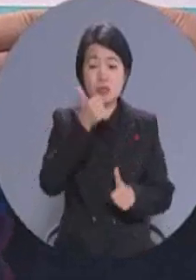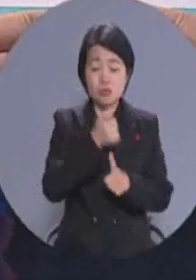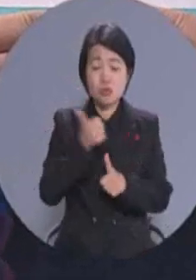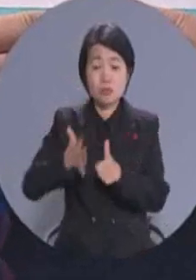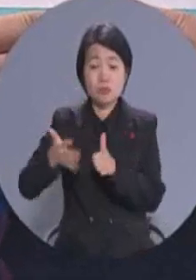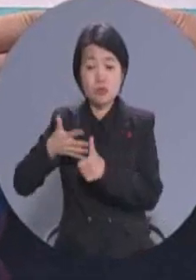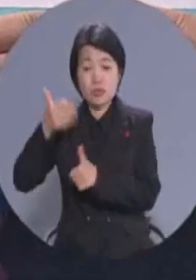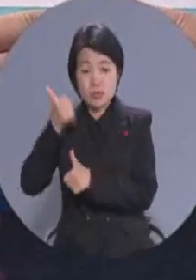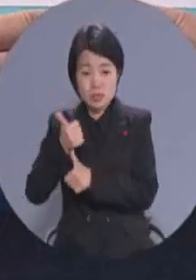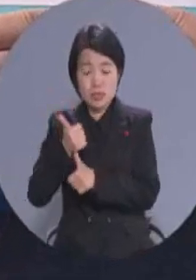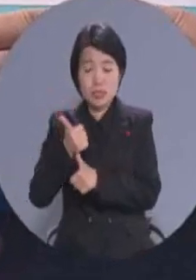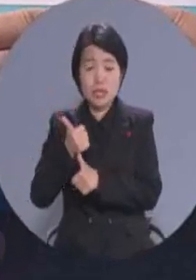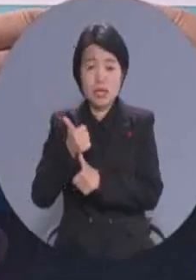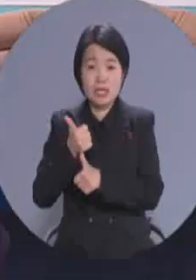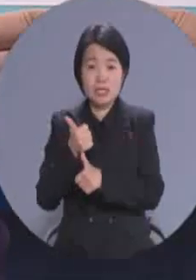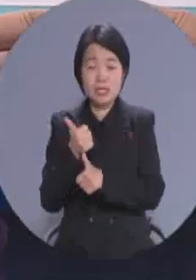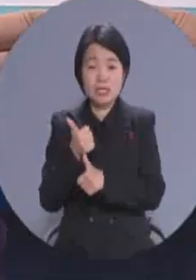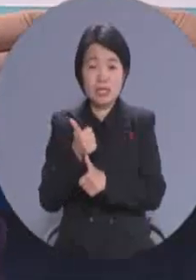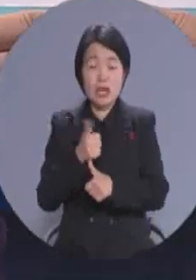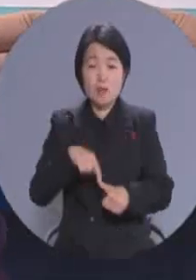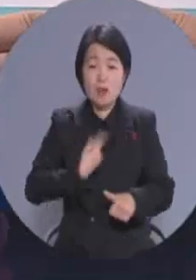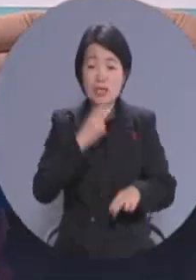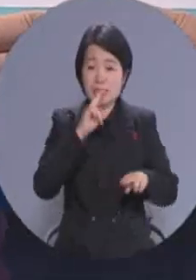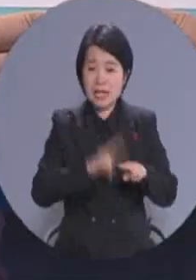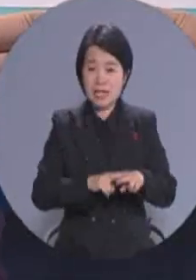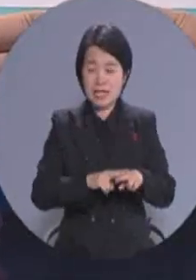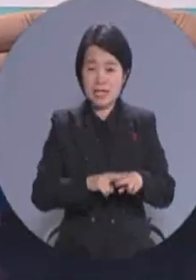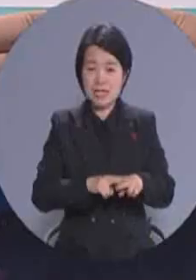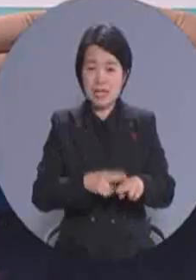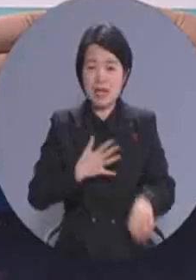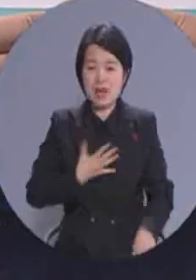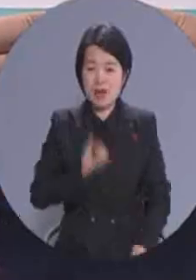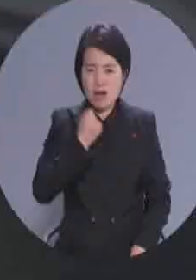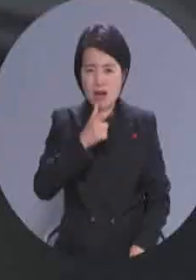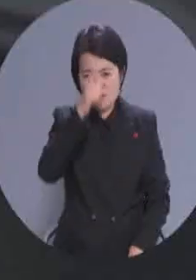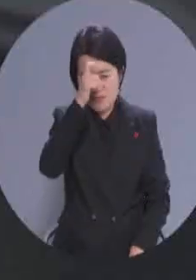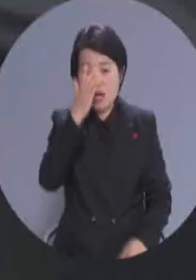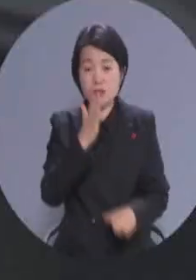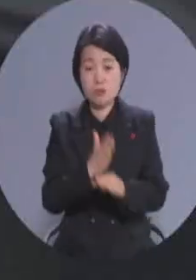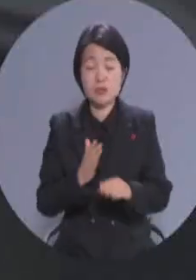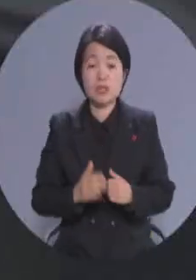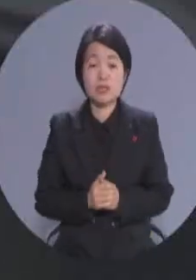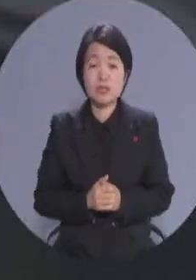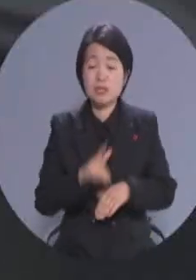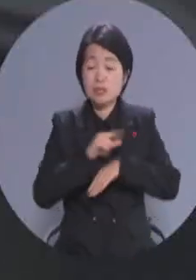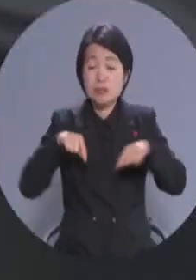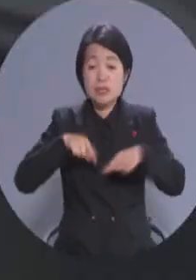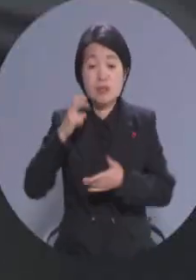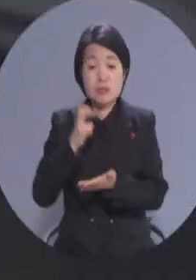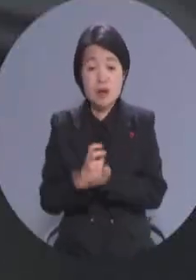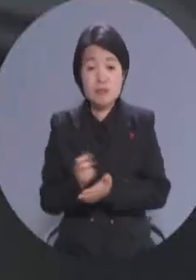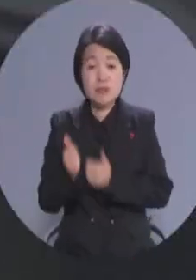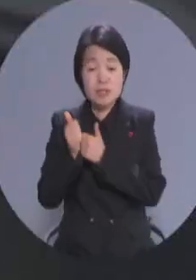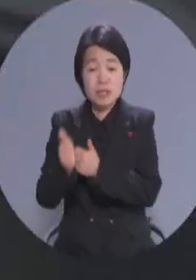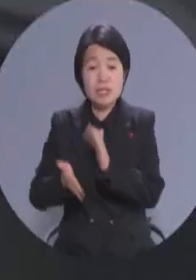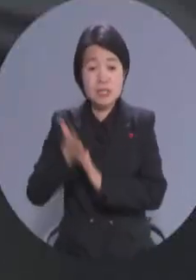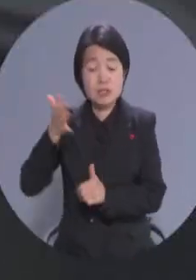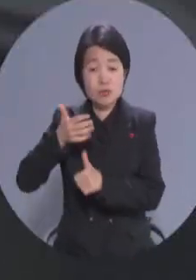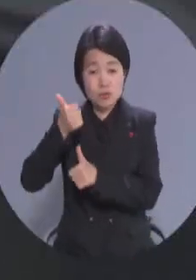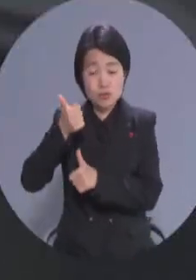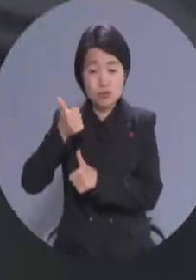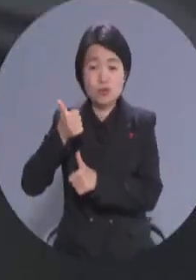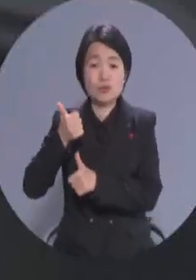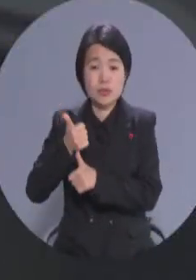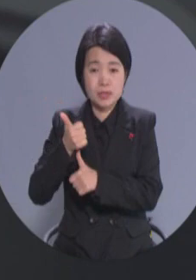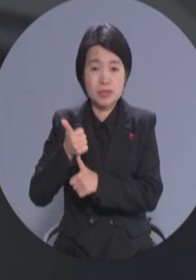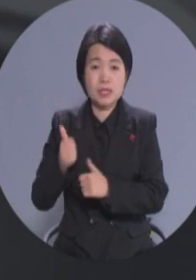부단체장 자리를 자기들의 자리라고 우기고 있습니다 지방자치법에 따라 시군 부단체장은